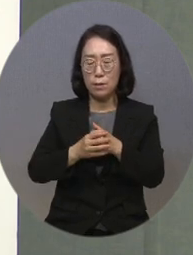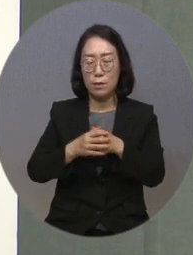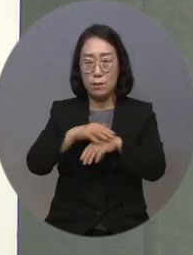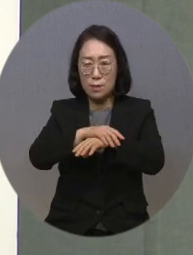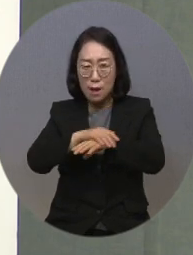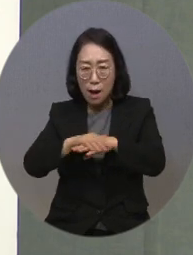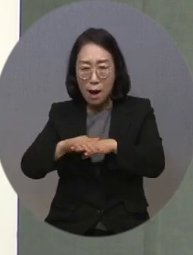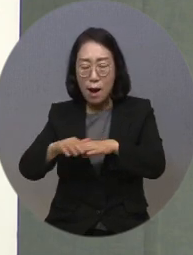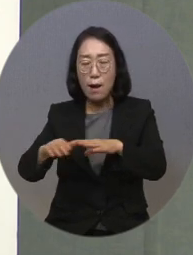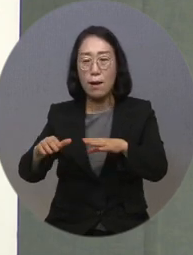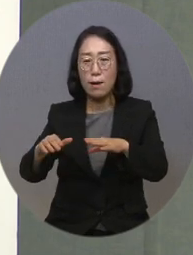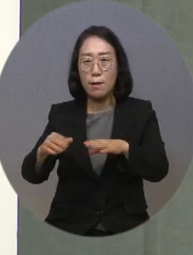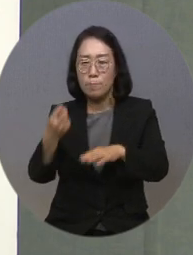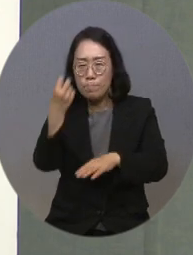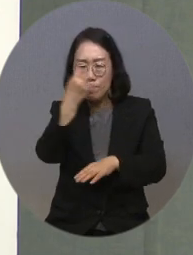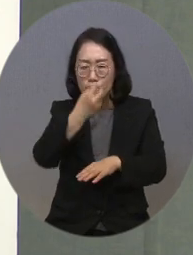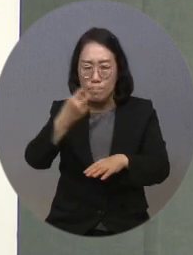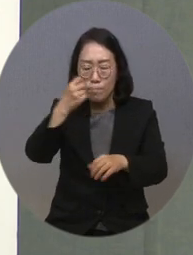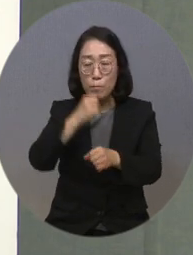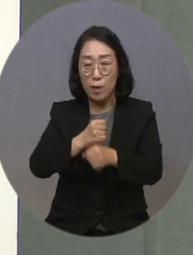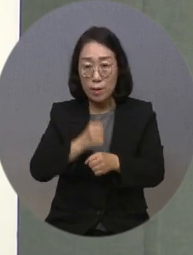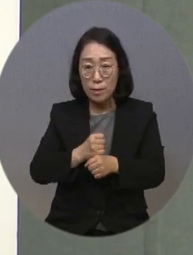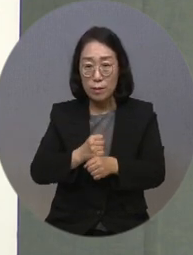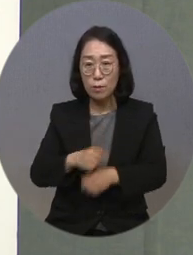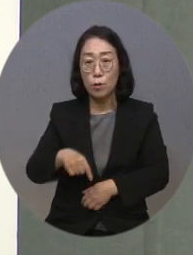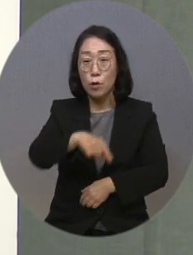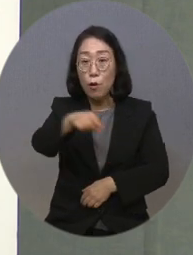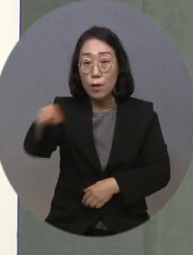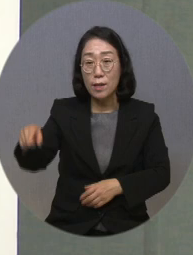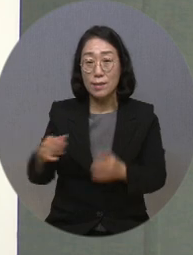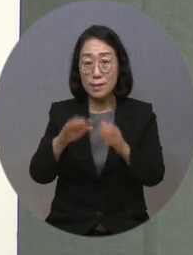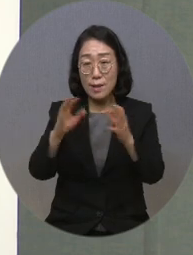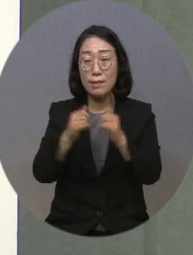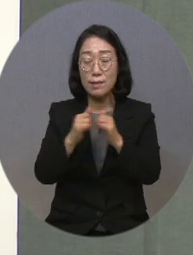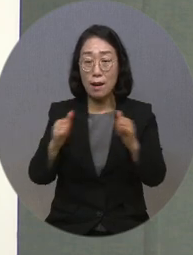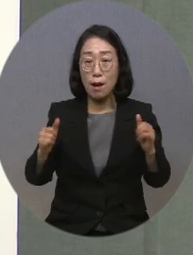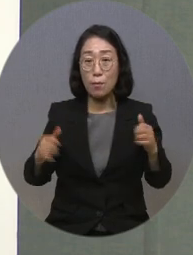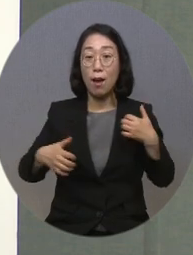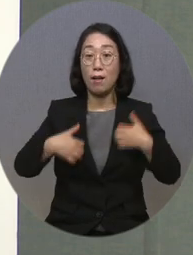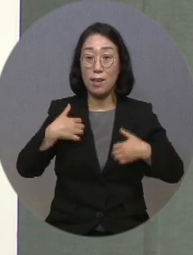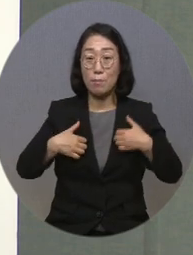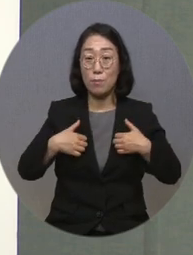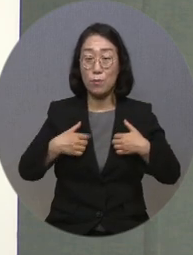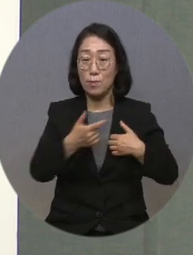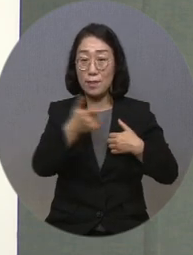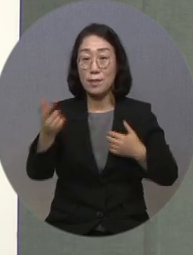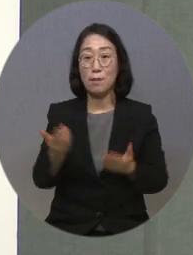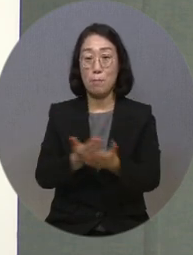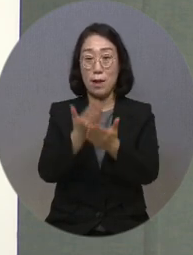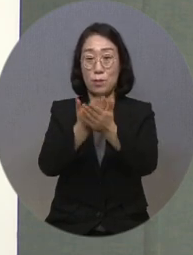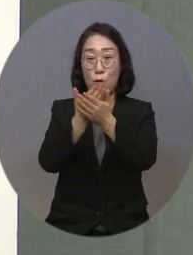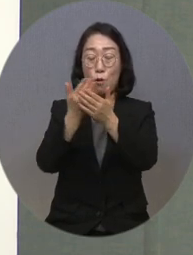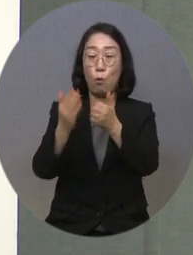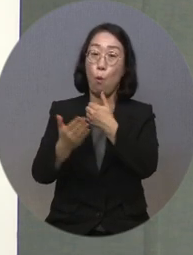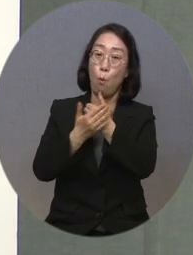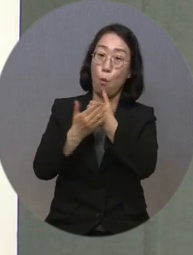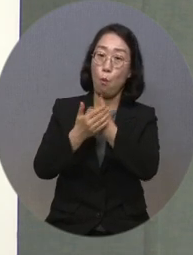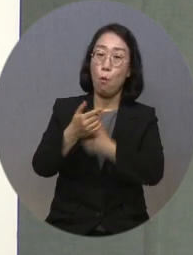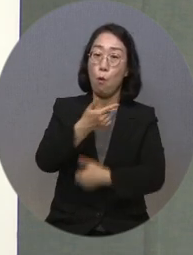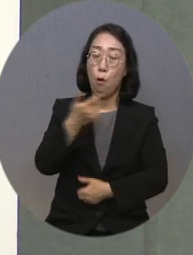일치시키도록 한다라는 것이 참 주민들에게는 엄청난 기쁨이고 발전이거든요. 아마